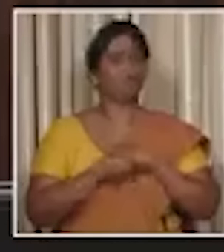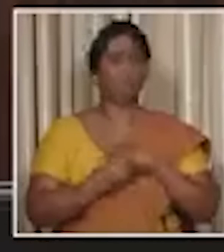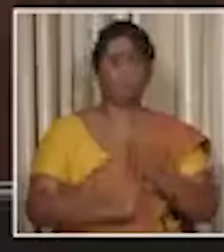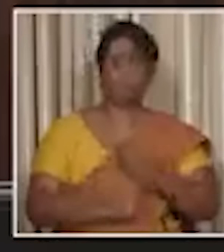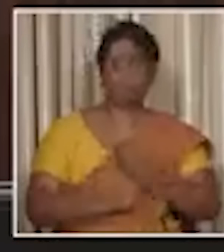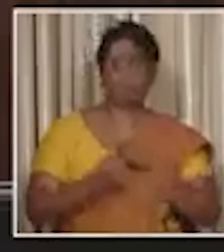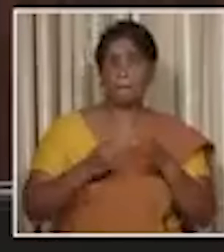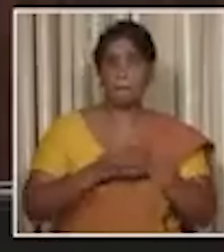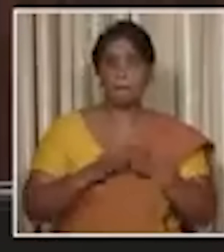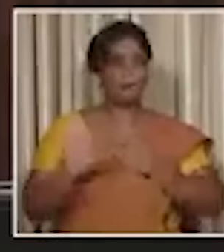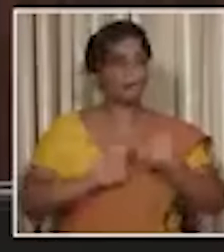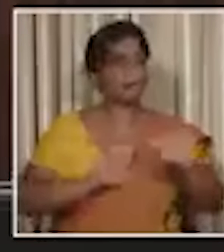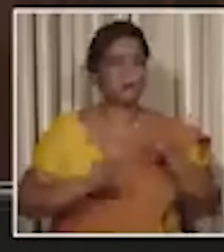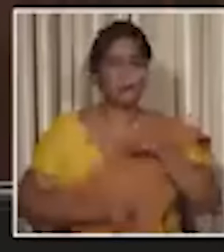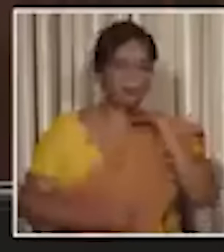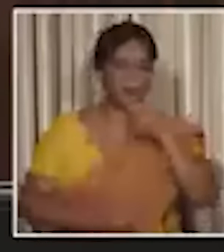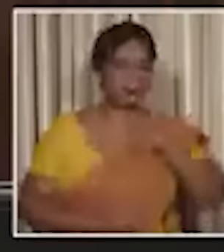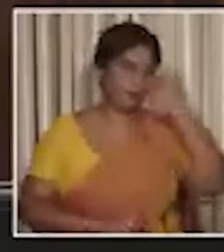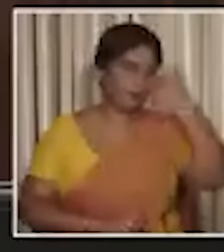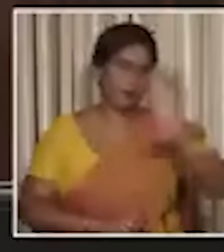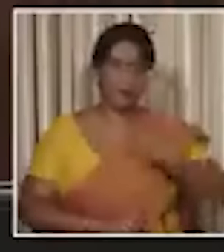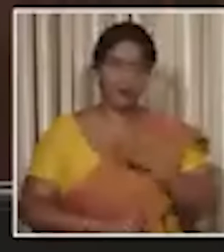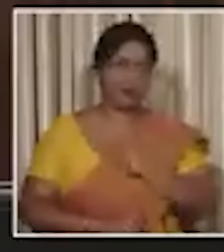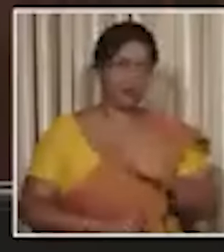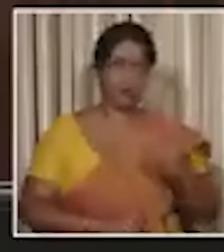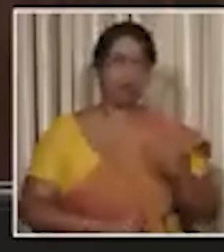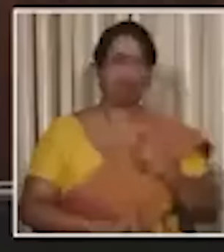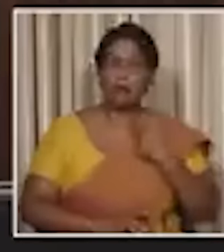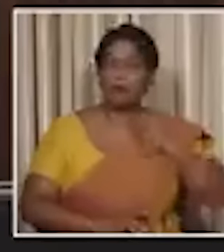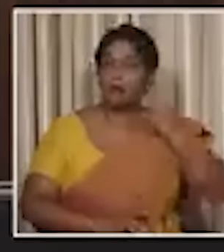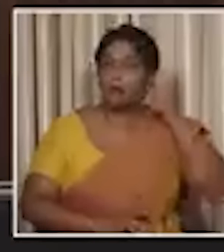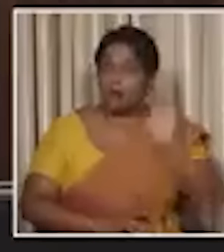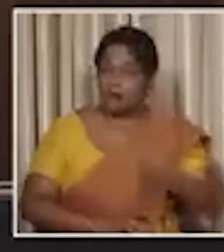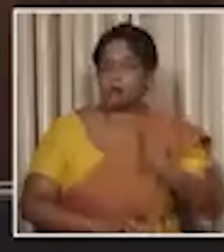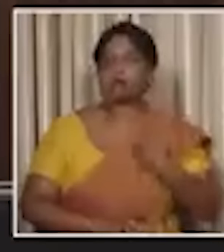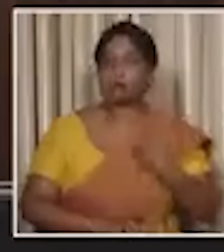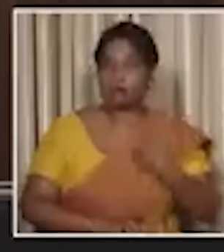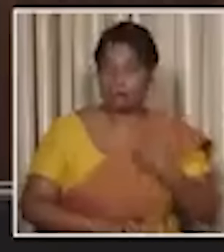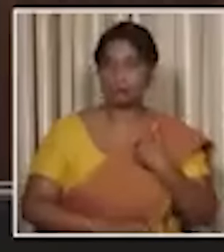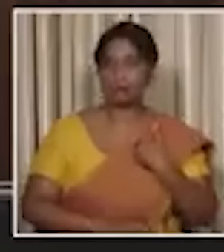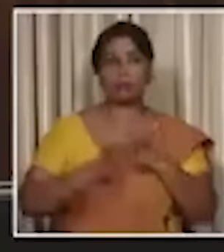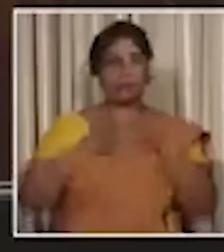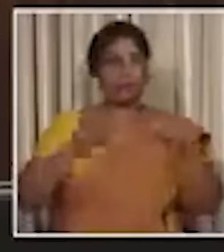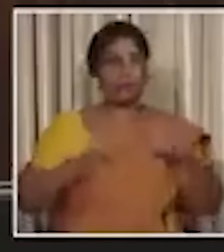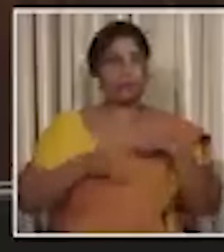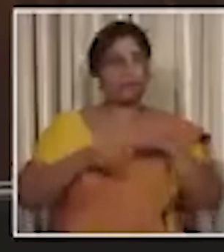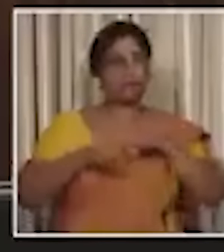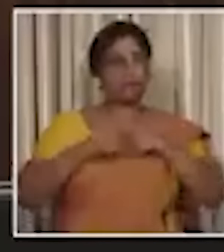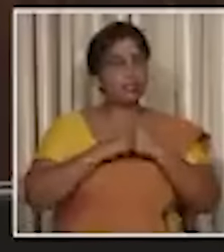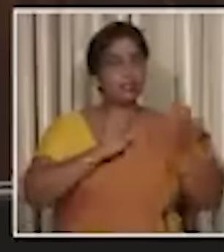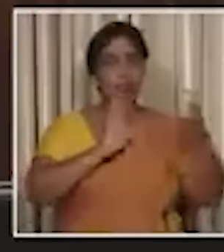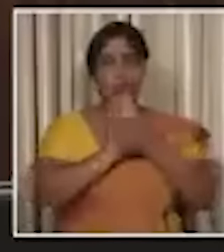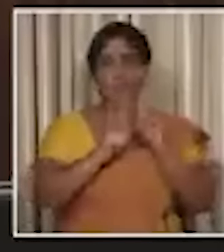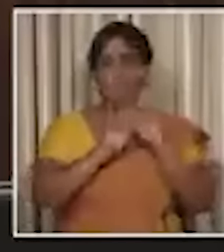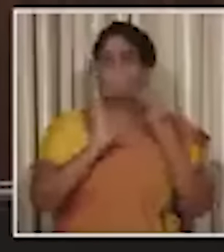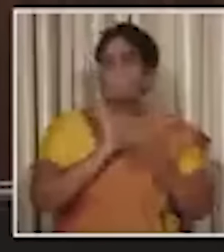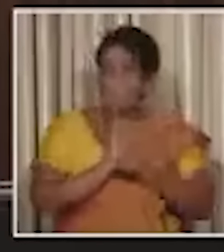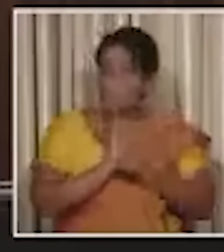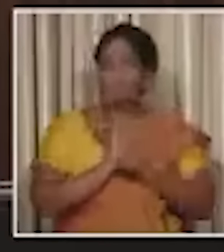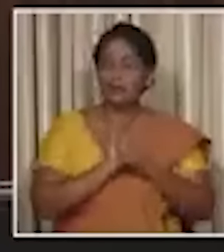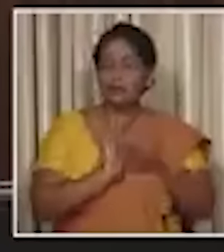පාලනයක් කිසිසේත්ම අපේක්ෂා කරන්නේ නැහැ. අපි අපේක්ෂා කරන්නේ බහුපක්ෂ දේශපාලන ප්‍රතිපත්ති මිලස අපි පිළිගනු